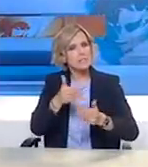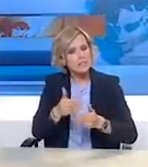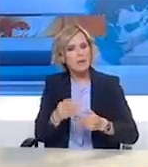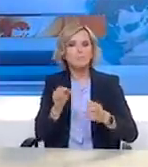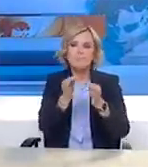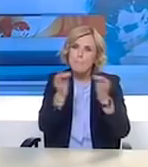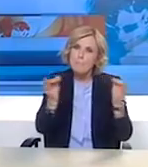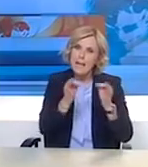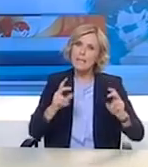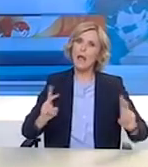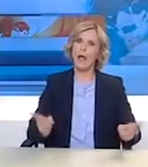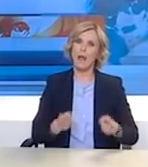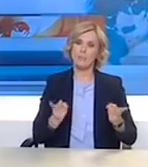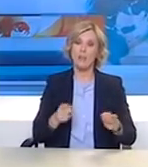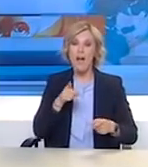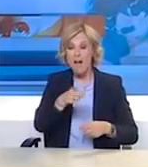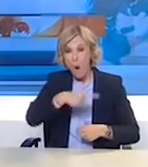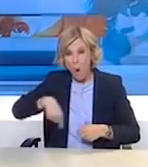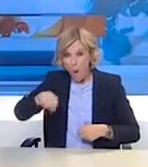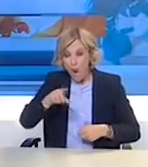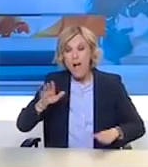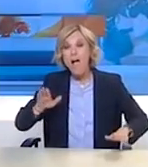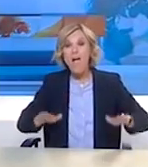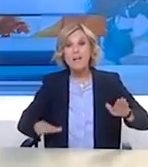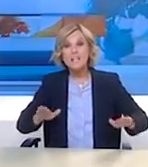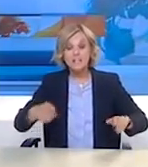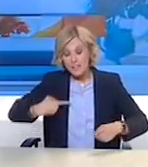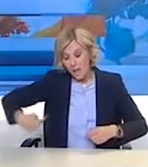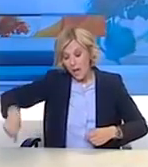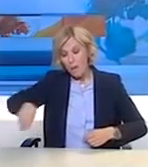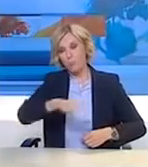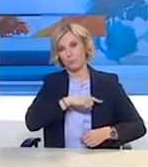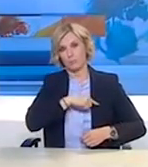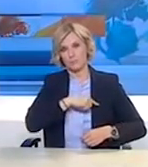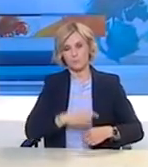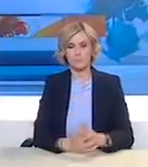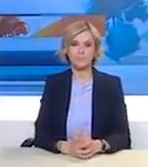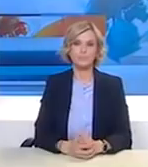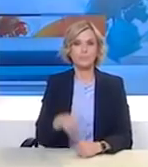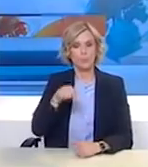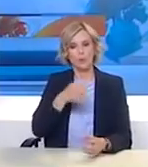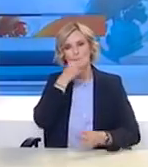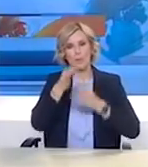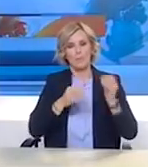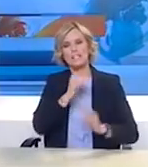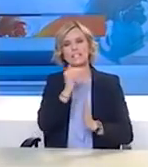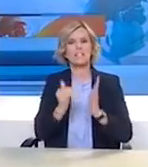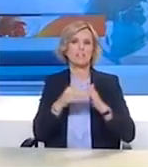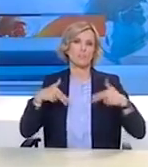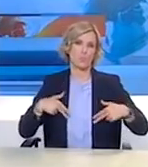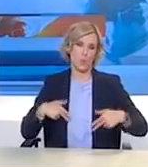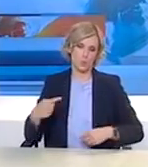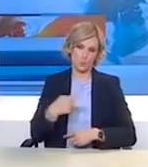Εξαρτάται από εμάς. Σας ευχαριστώ. Ευχαριστούμε, κύριε καθηγητά. Το λόγο έχει ο κύριος Χαρδαλιάς. Καλησπέρα από την Πολιτική